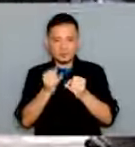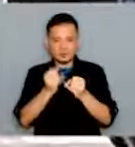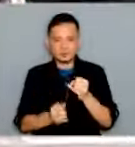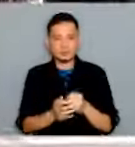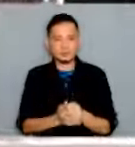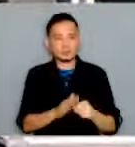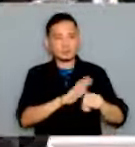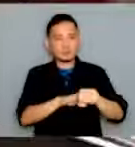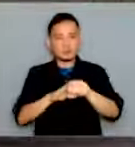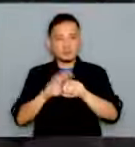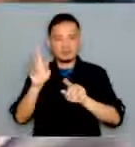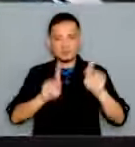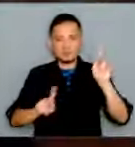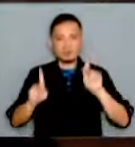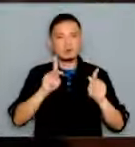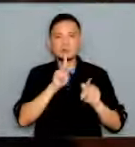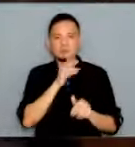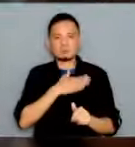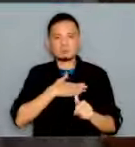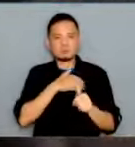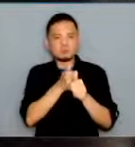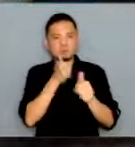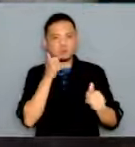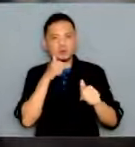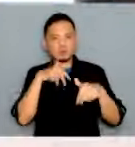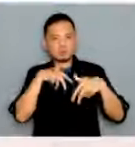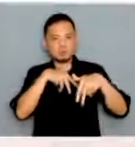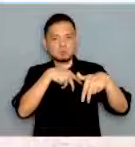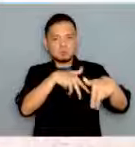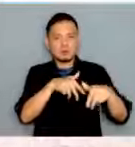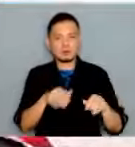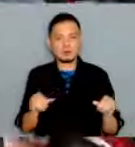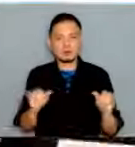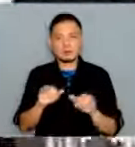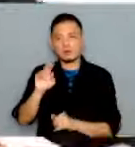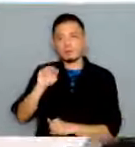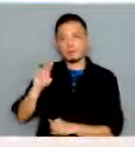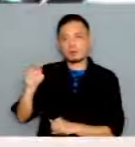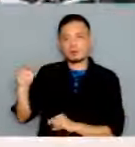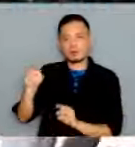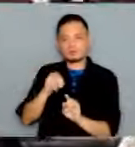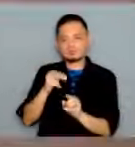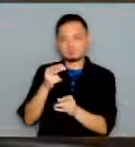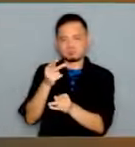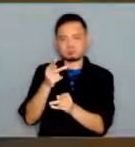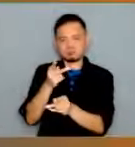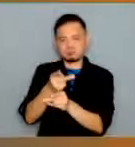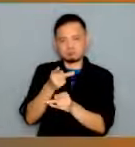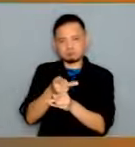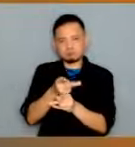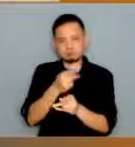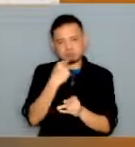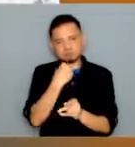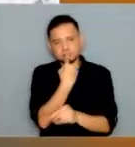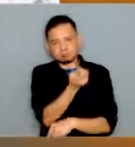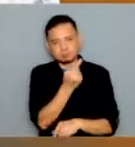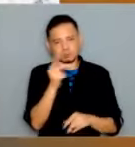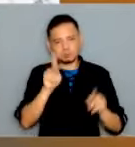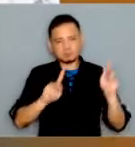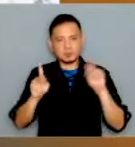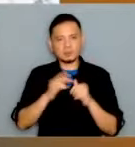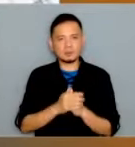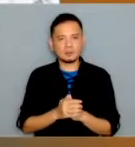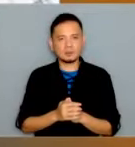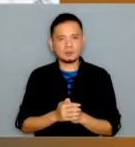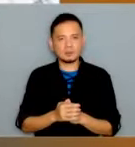na iwasan ang prosesyon. Naglabas na rin naman ng abiso ang Navota City sa mga motorista para sa Holy Week. Isasara kasi ang kahabaan ng M.